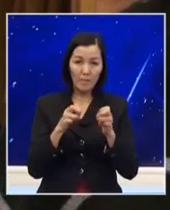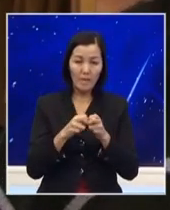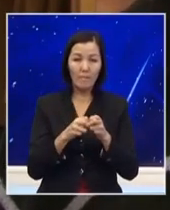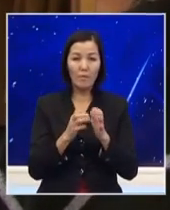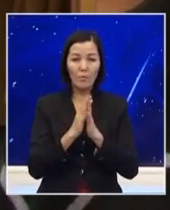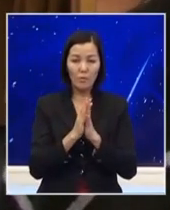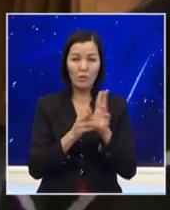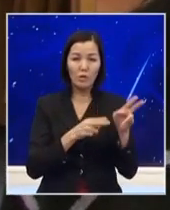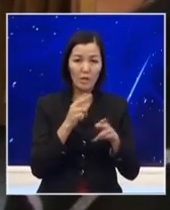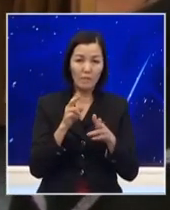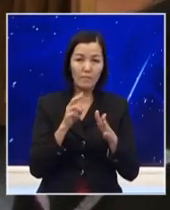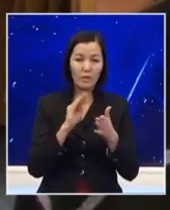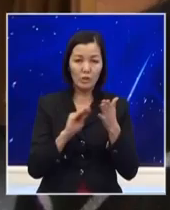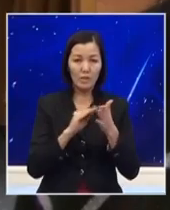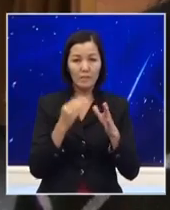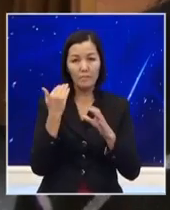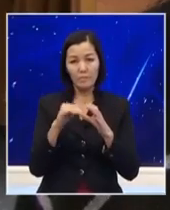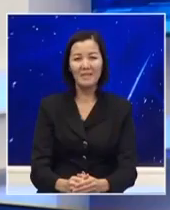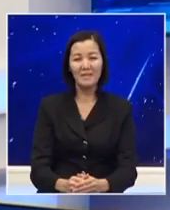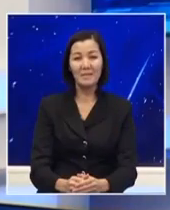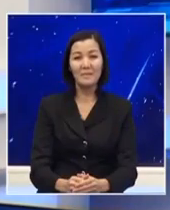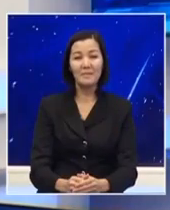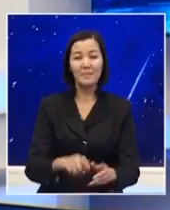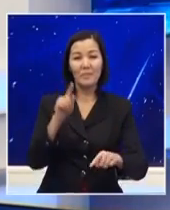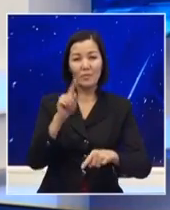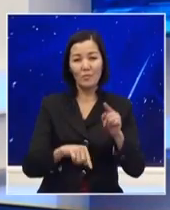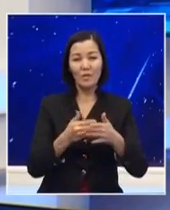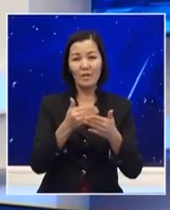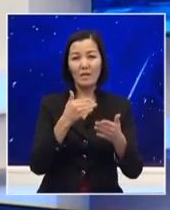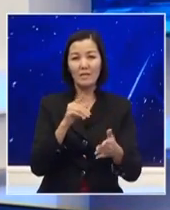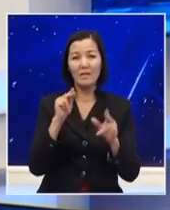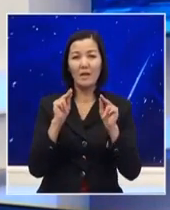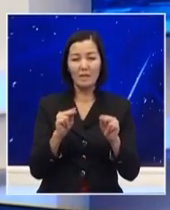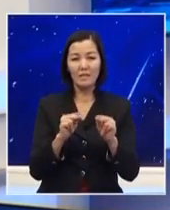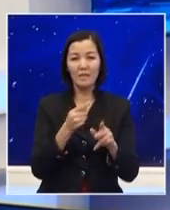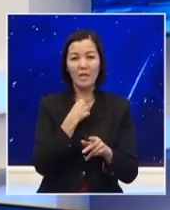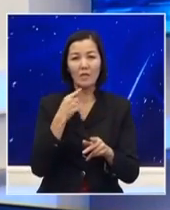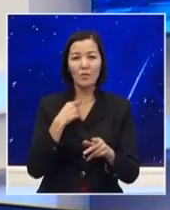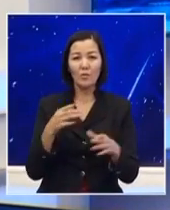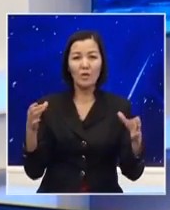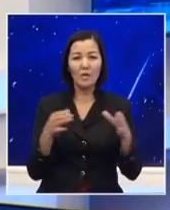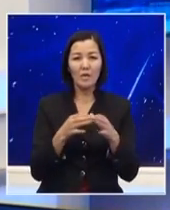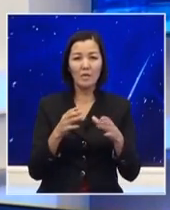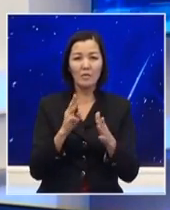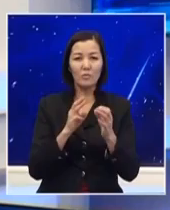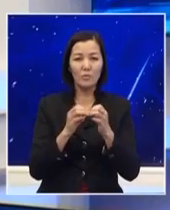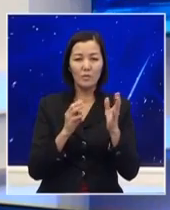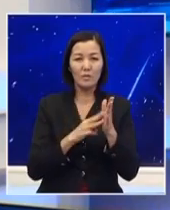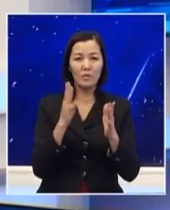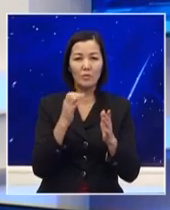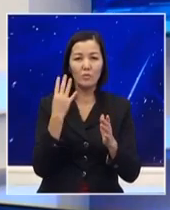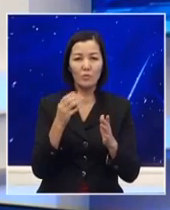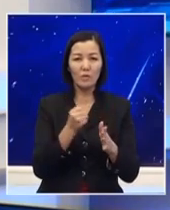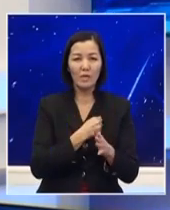бізге хабарласуға болады. Отан алдында ант етті. Талдықорған гарнизоны 18-404 әскери бөлімі